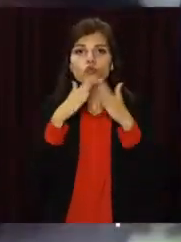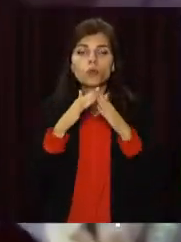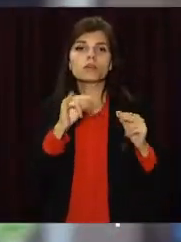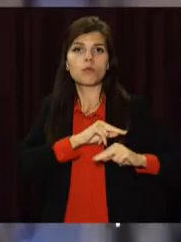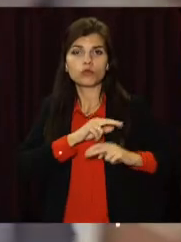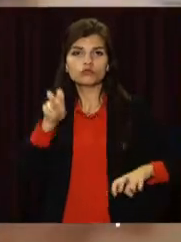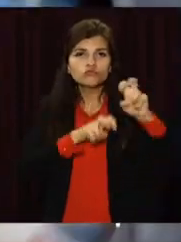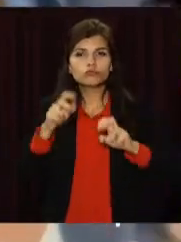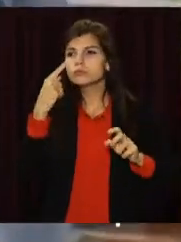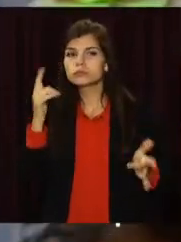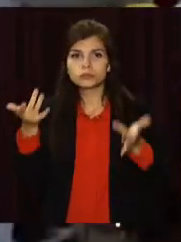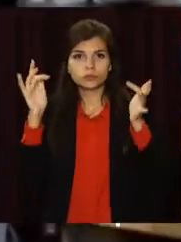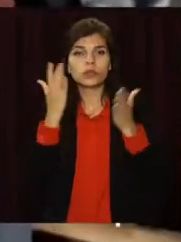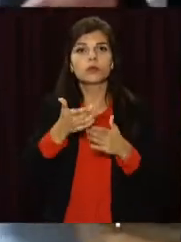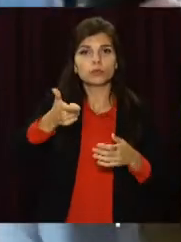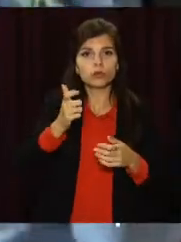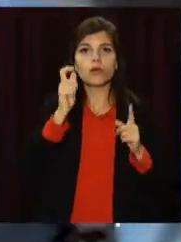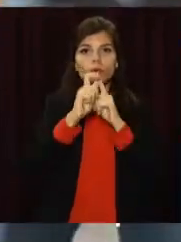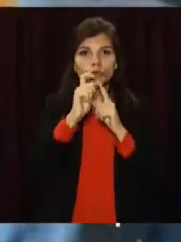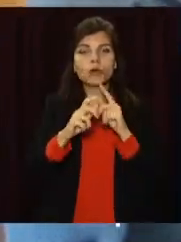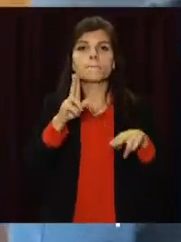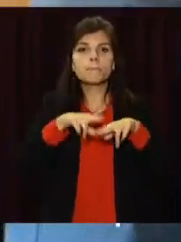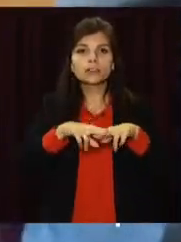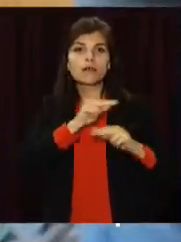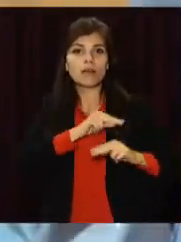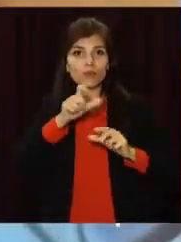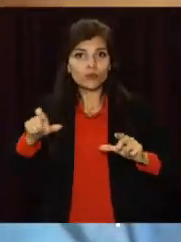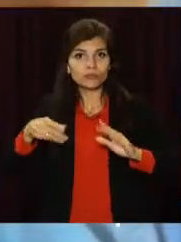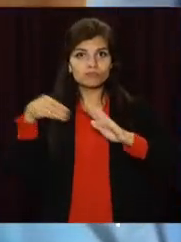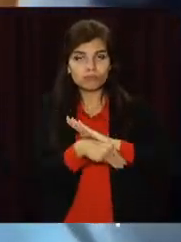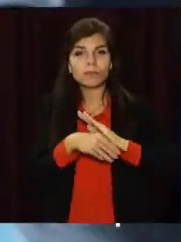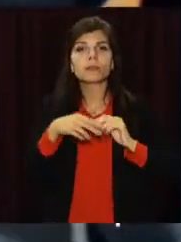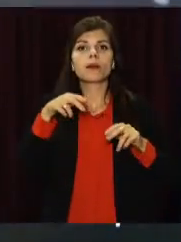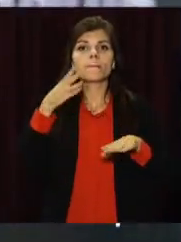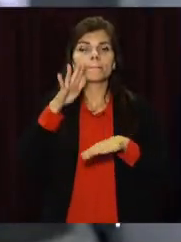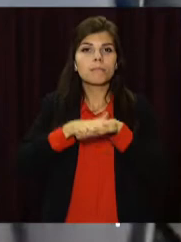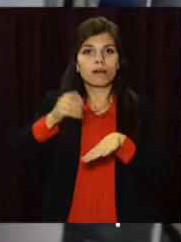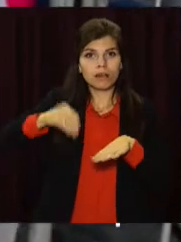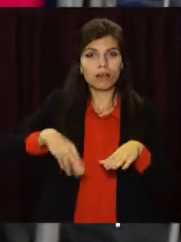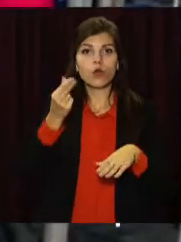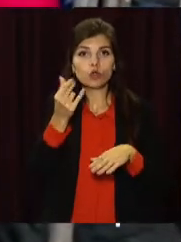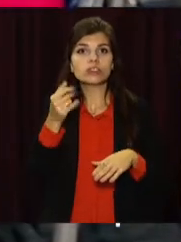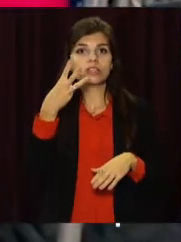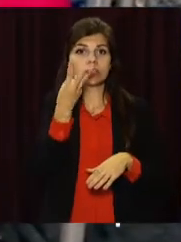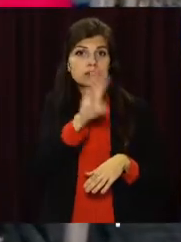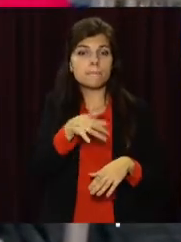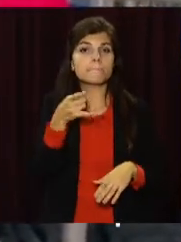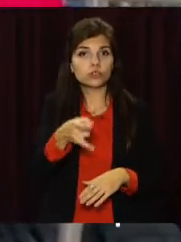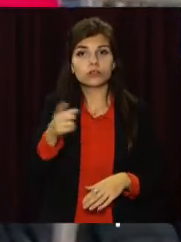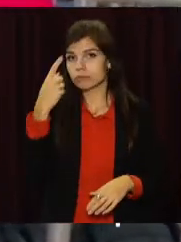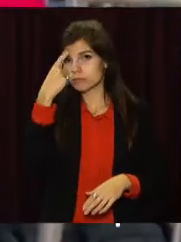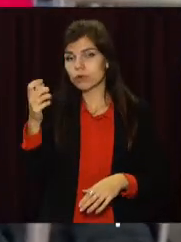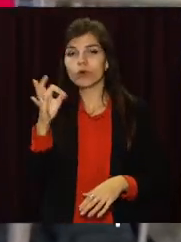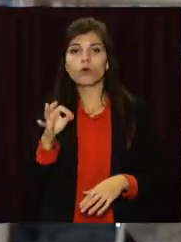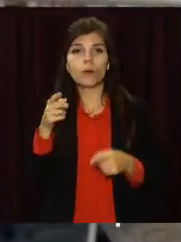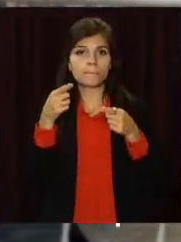та на роботі. Вилучили зброю, набої, паспорти робітників, банківські картки, гроші та три автомобілі. Затриманим повідомили